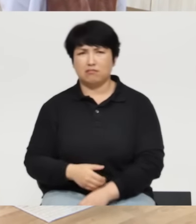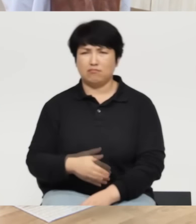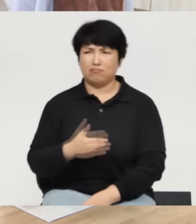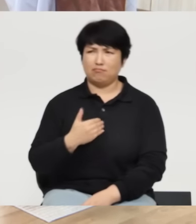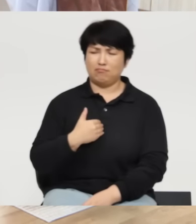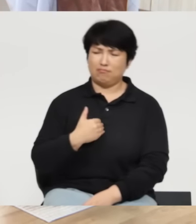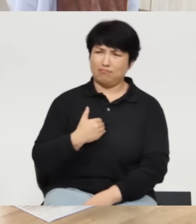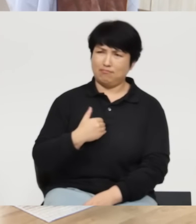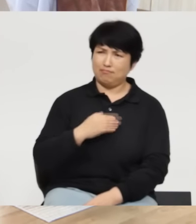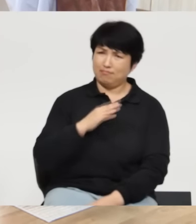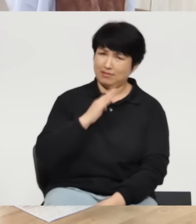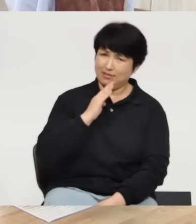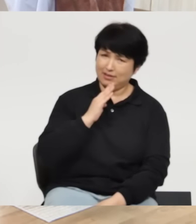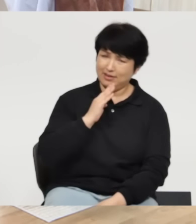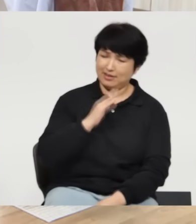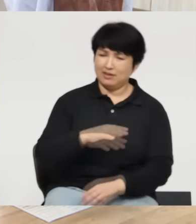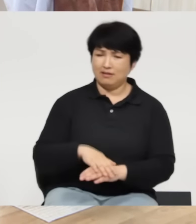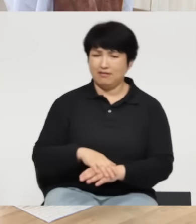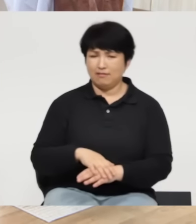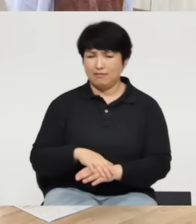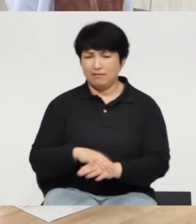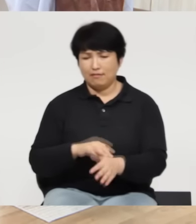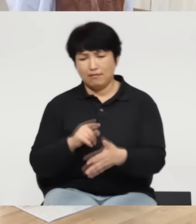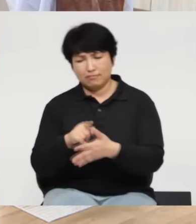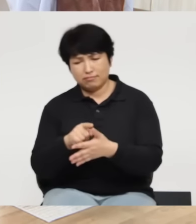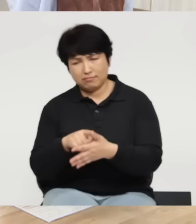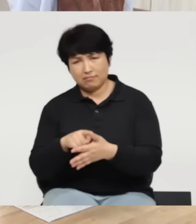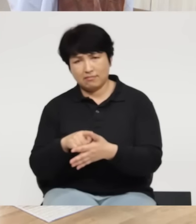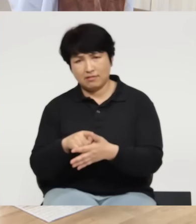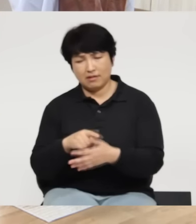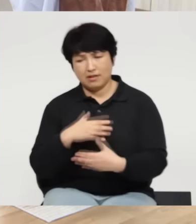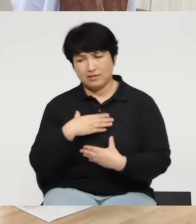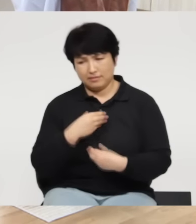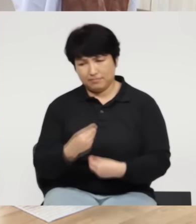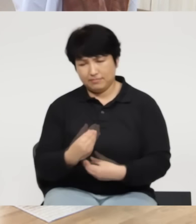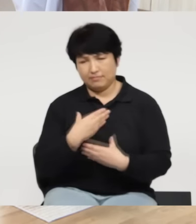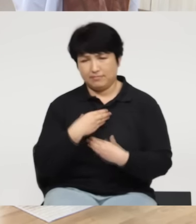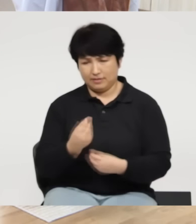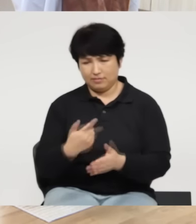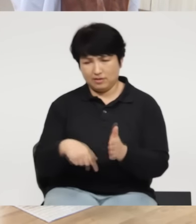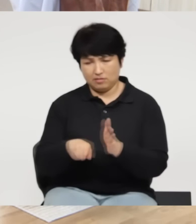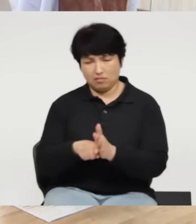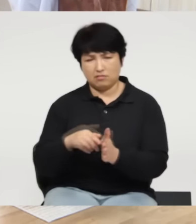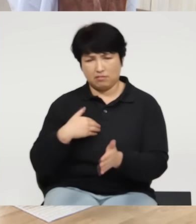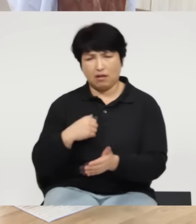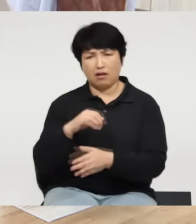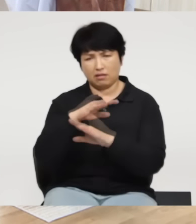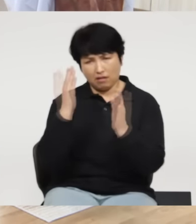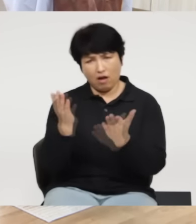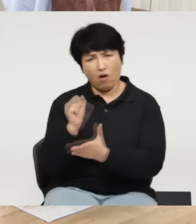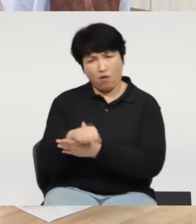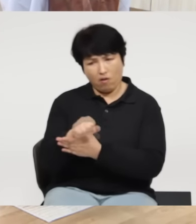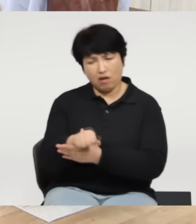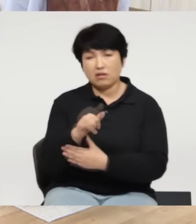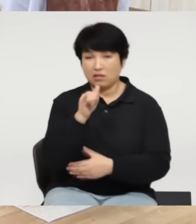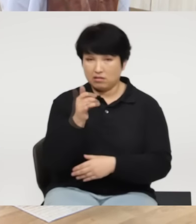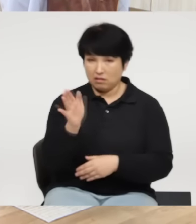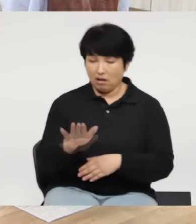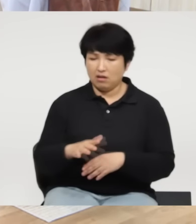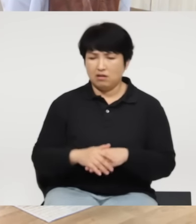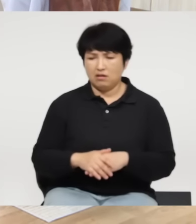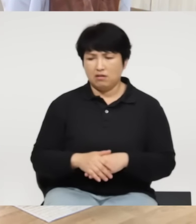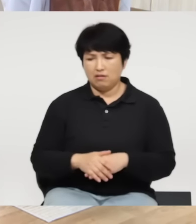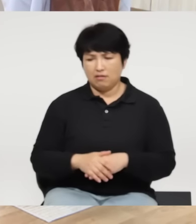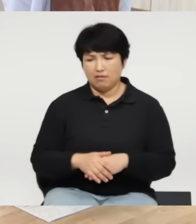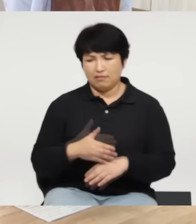맞나 싶기도 하고 오히려 아이의 심리적 안정을 위해서 아이가 해주는 대로 다 해주고 있는데 그